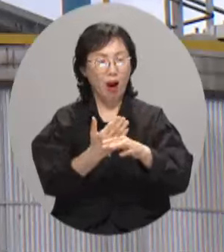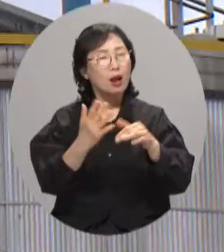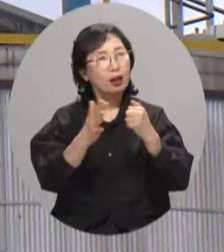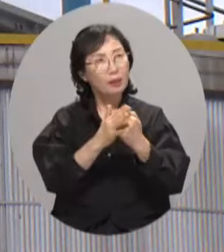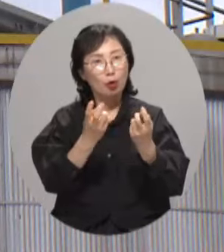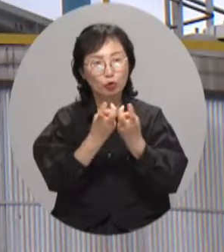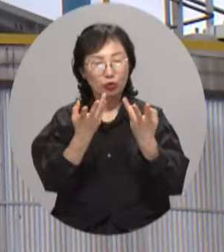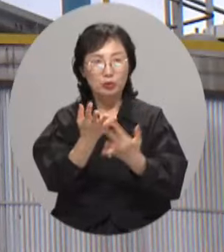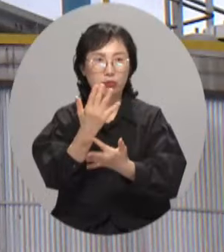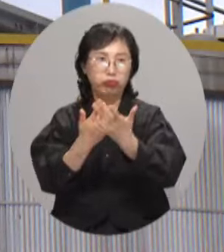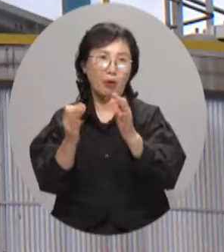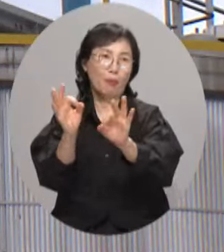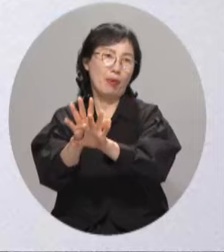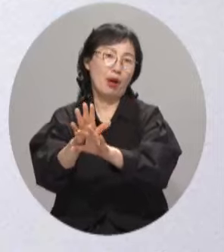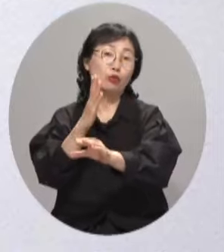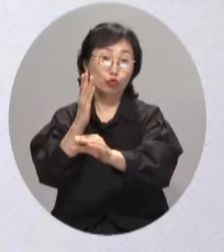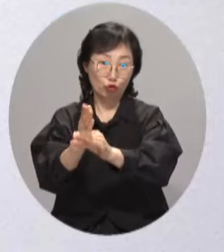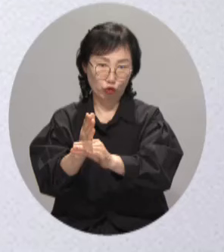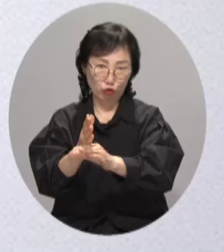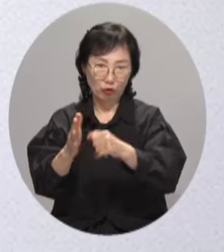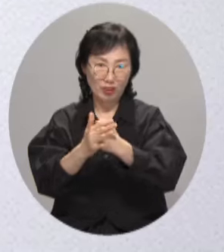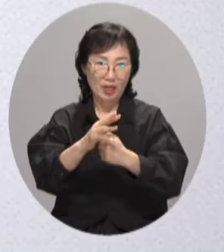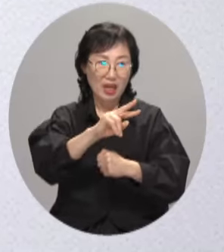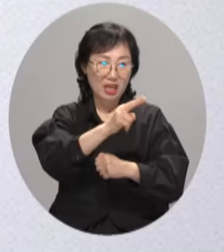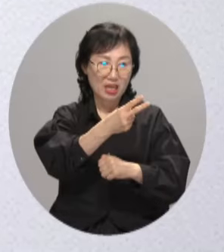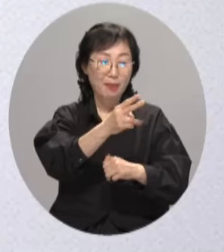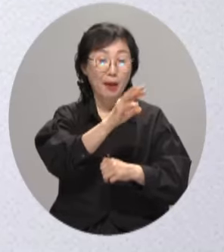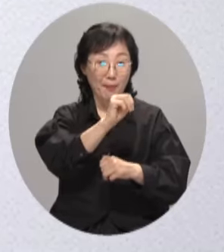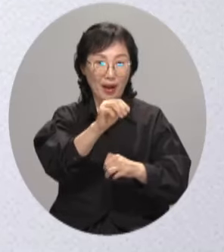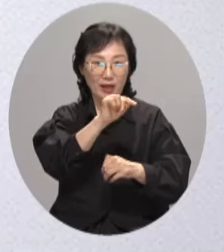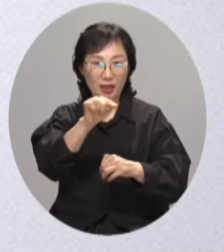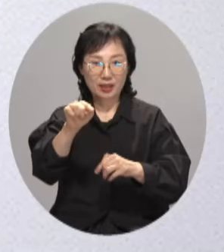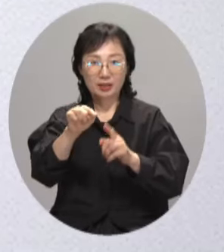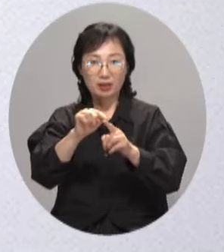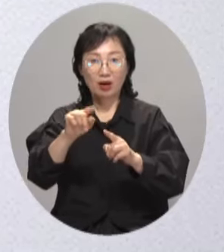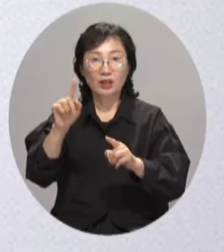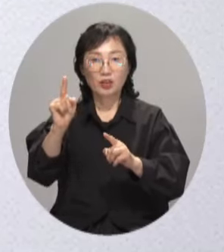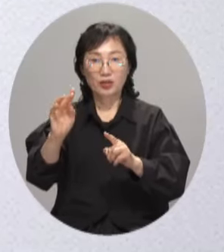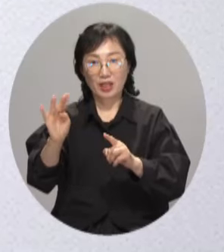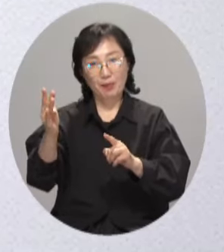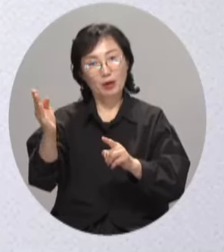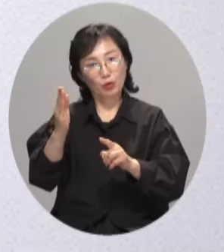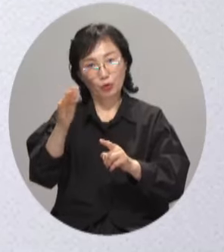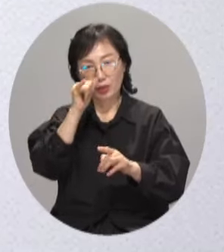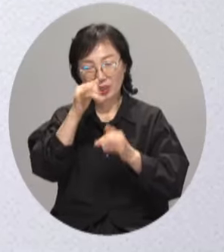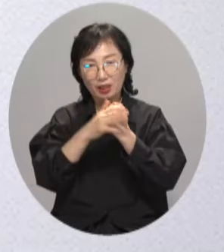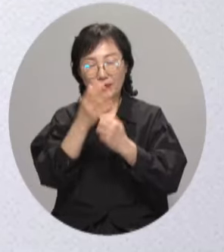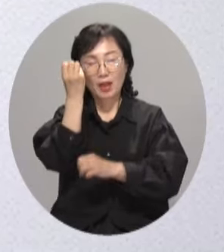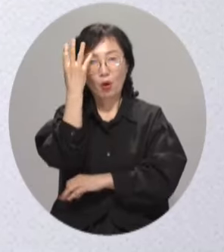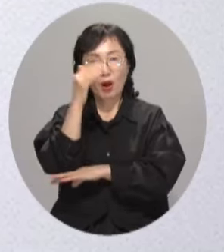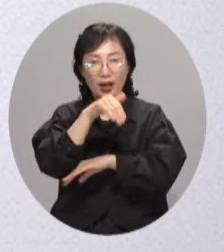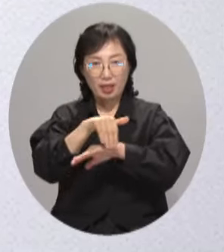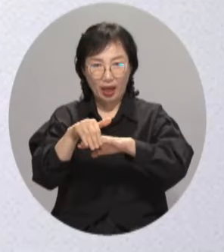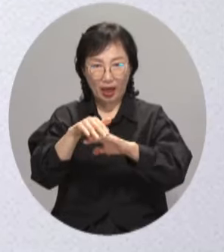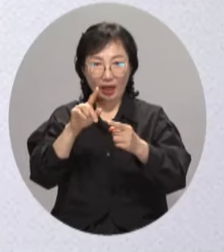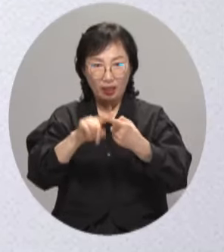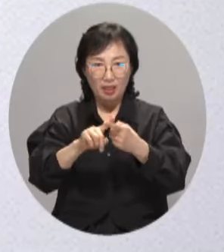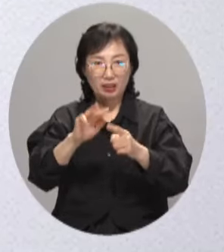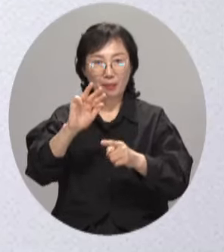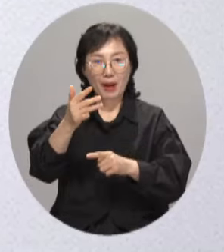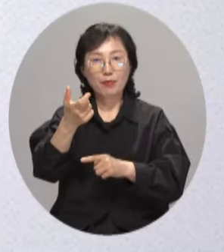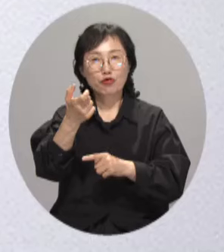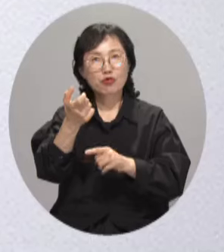일입니다. 연간 1200만에서 1400만 입방미터에 달해 당초 계획한 870만